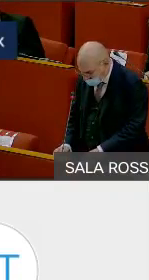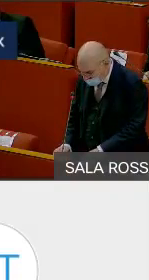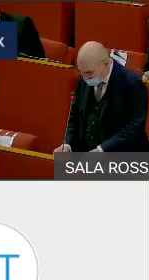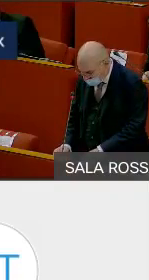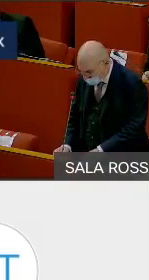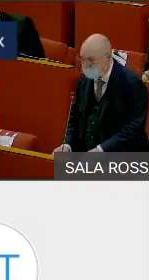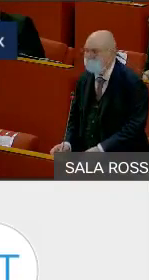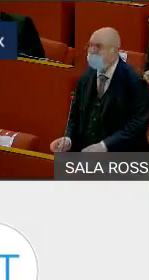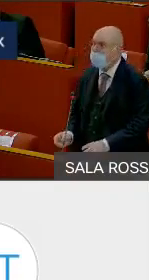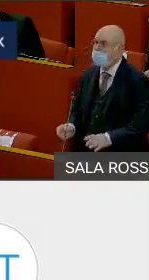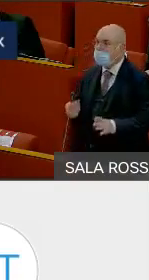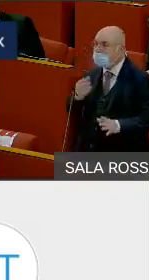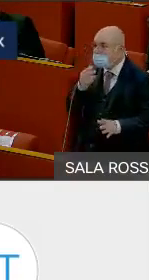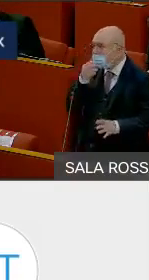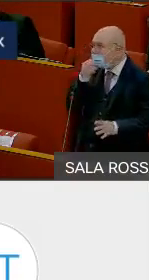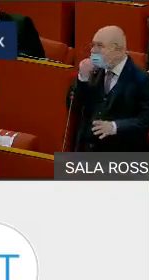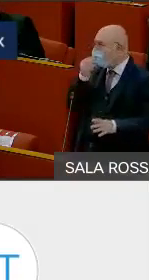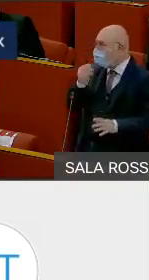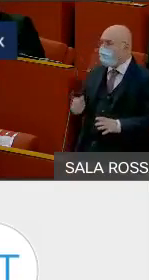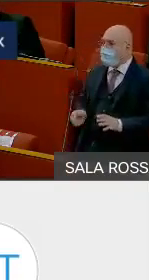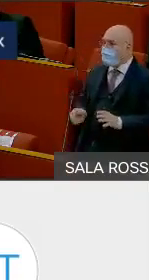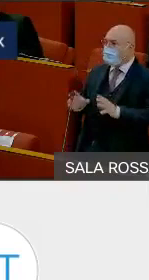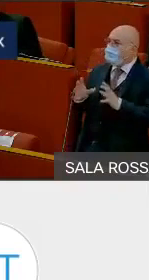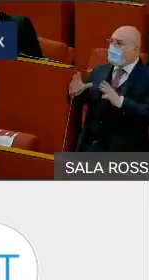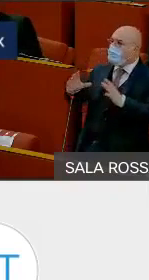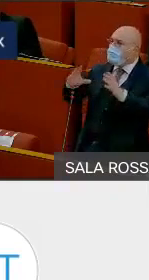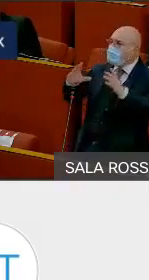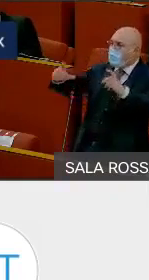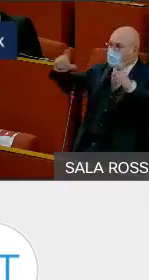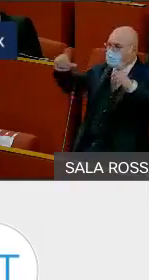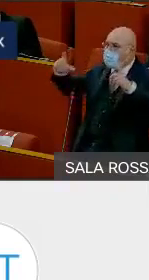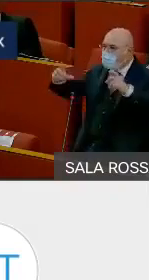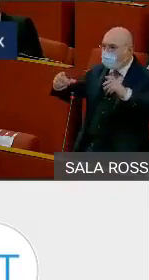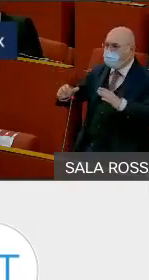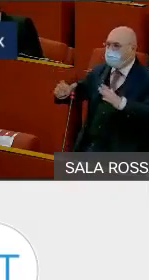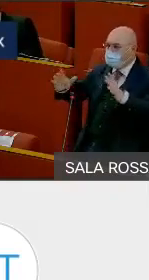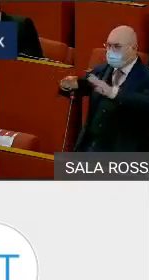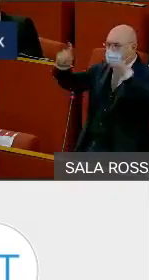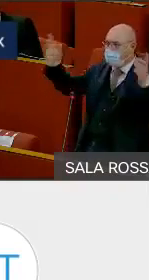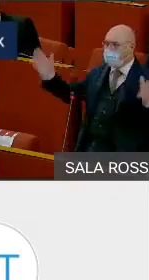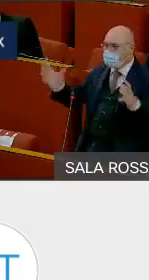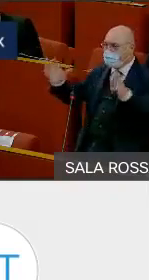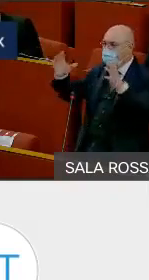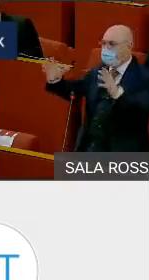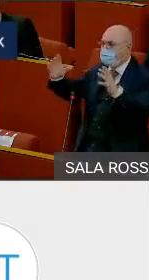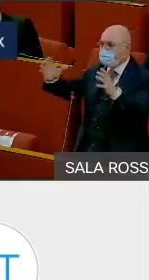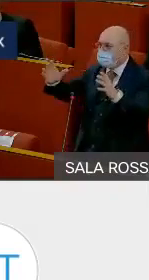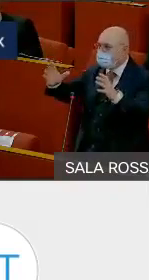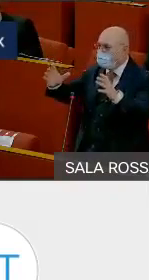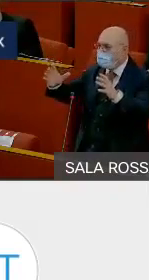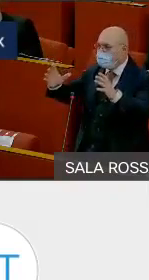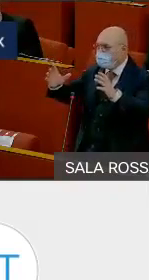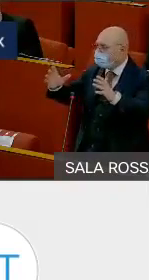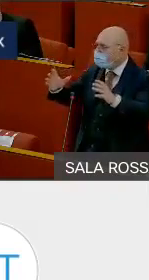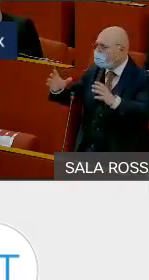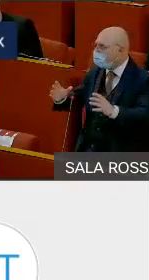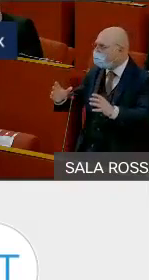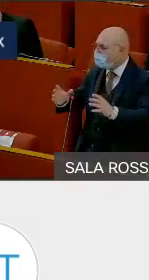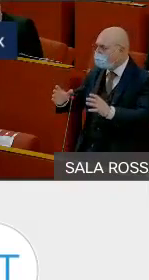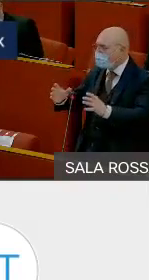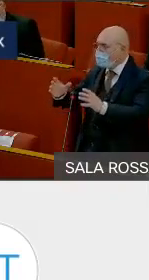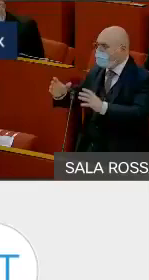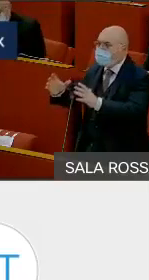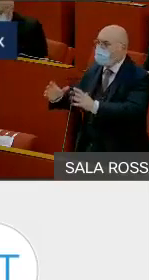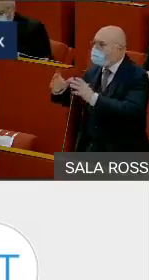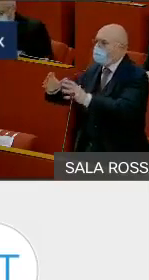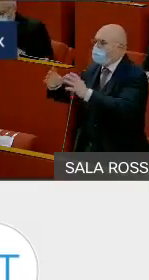realizzazione dei parcheggi ora ma aria di produzione agricola